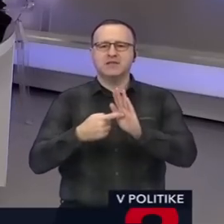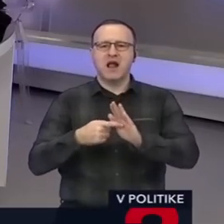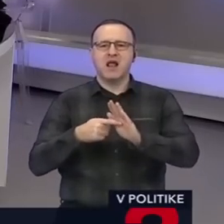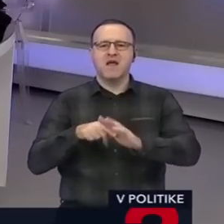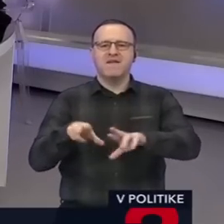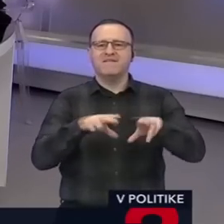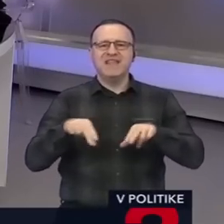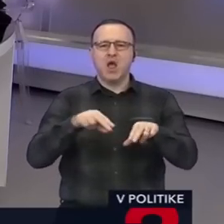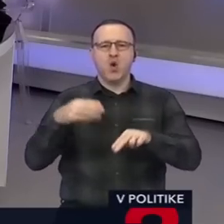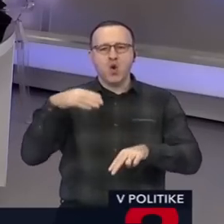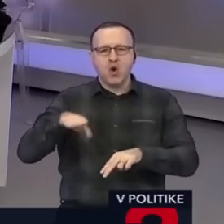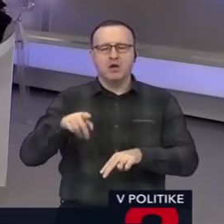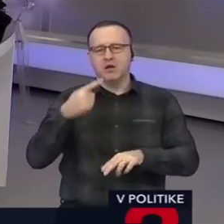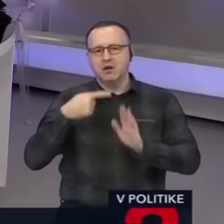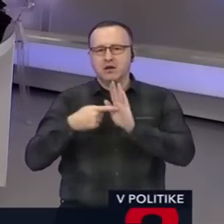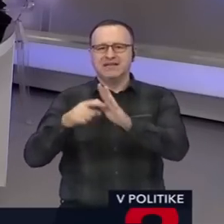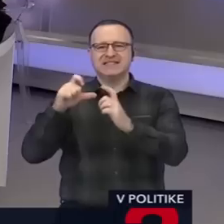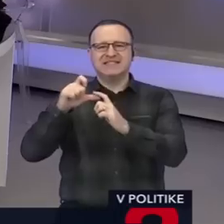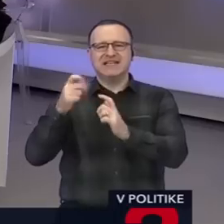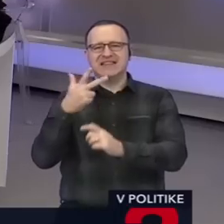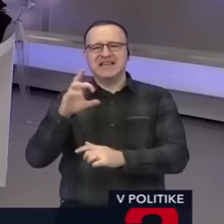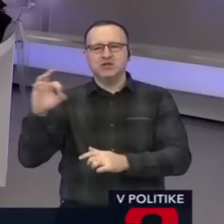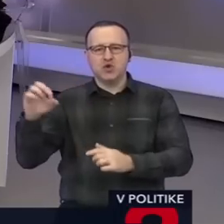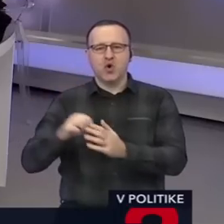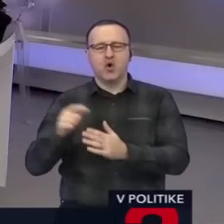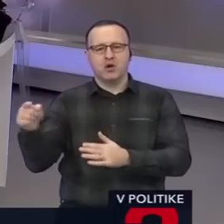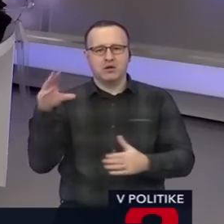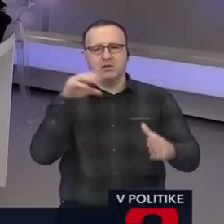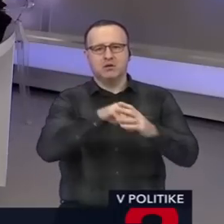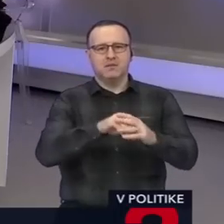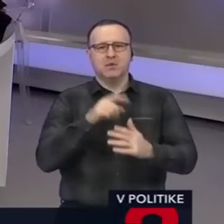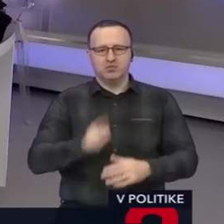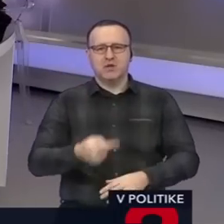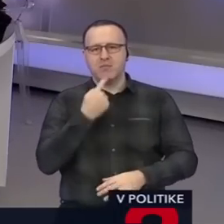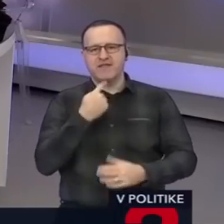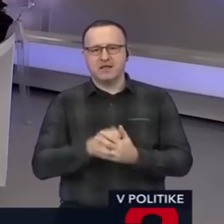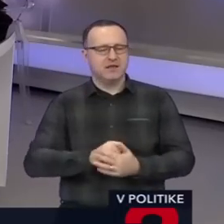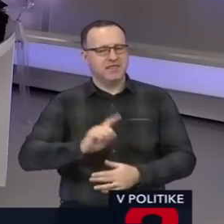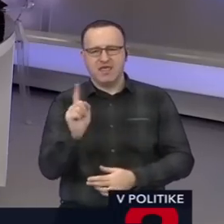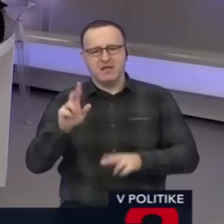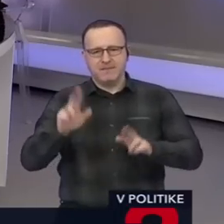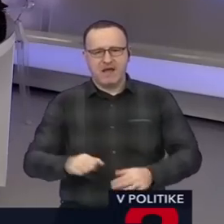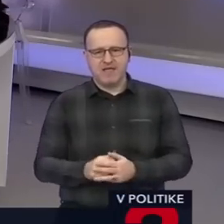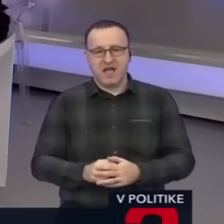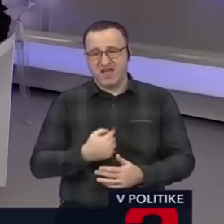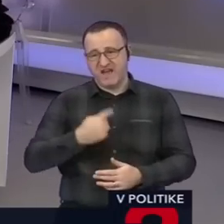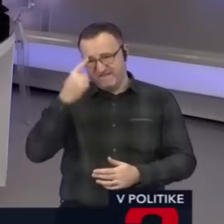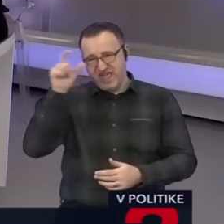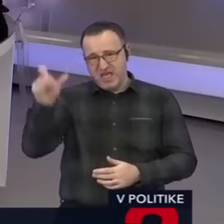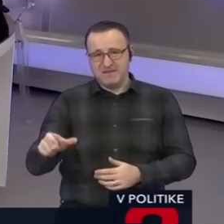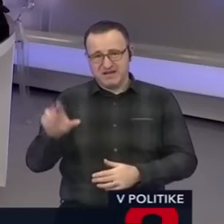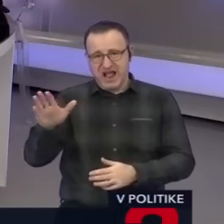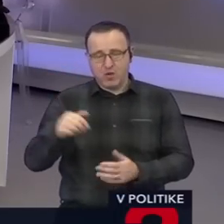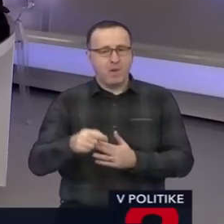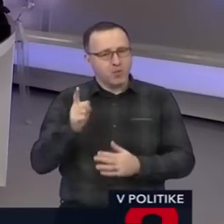nakladá S-300, no tak som musel povedať, aby som dodržal zákon o ochrane utajovanej skutočnosti, že jednoducho to nie je tak, ako to tam bolo. Za to som sa aj ospravedlnil, ale